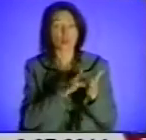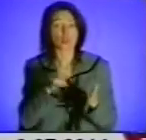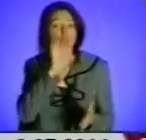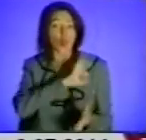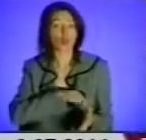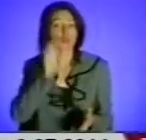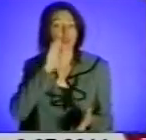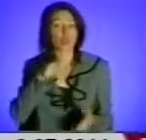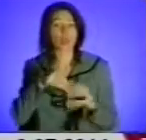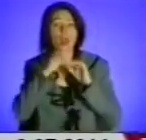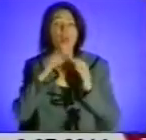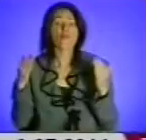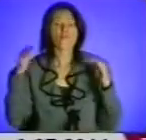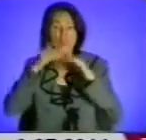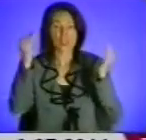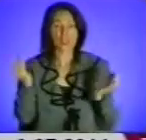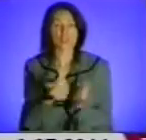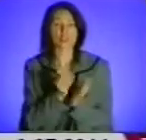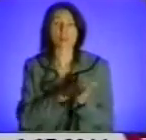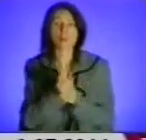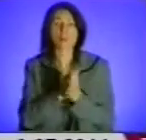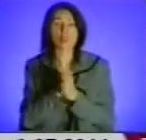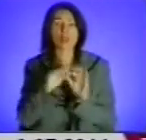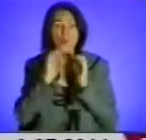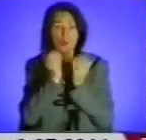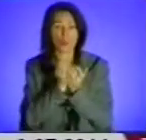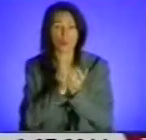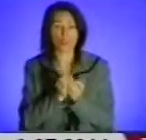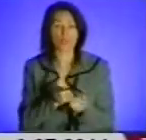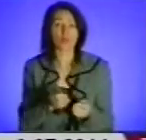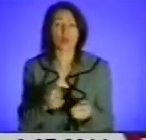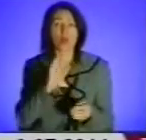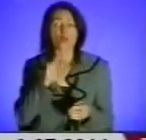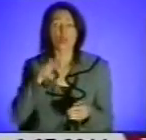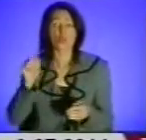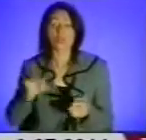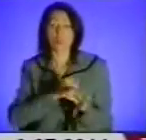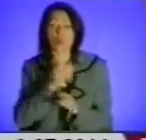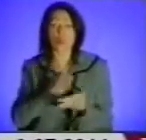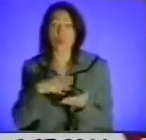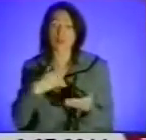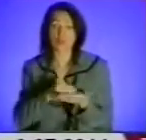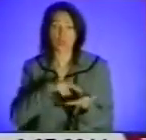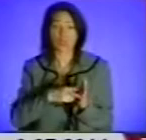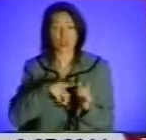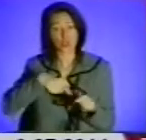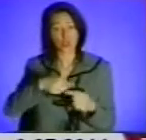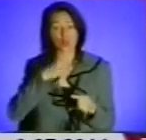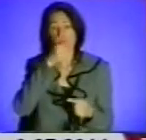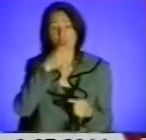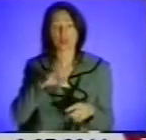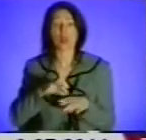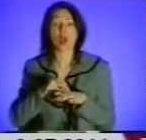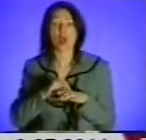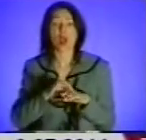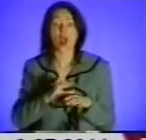атракціони не залишали байдужими навіть батьків. Волонтерський проект має свої плани – наступний рік провести у Донецькій та